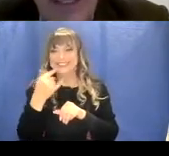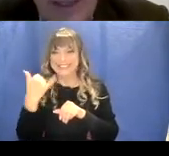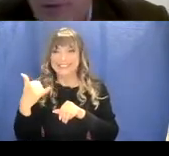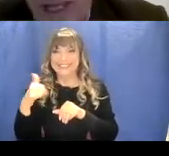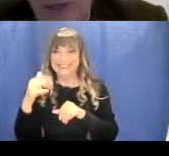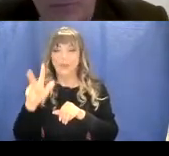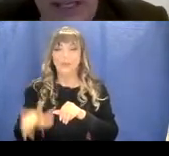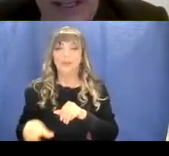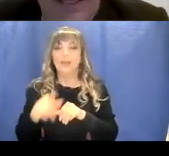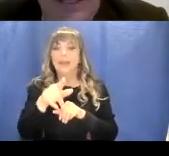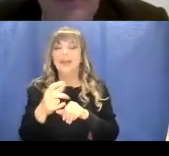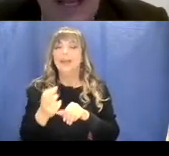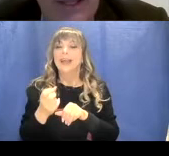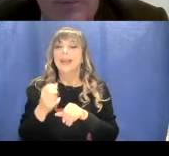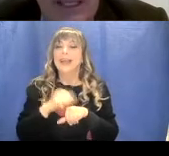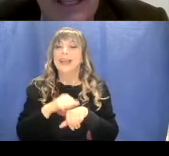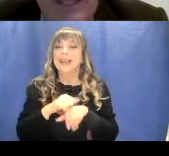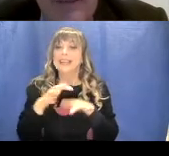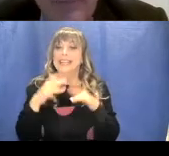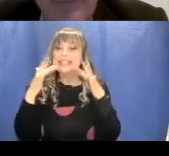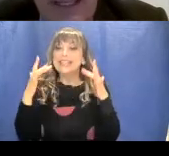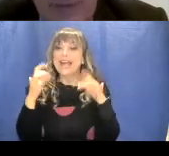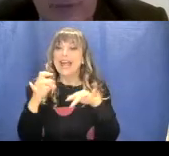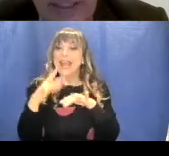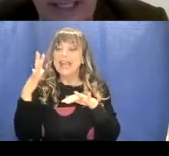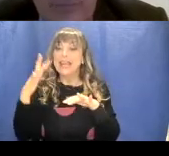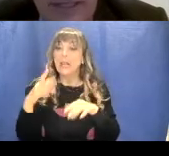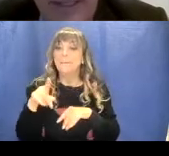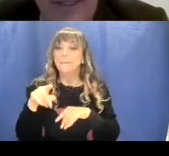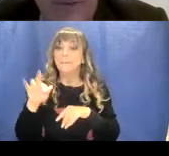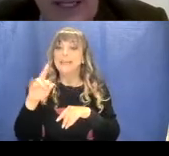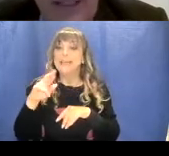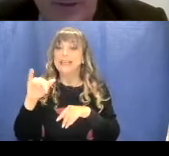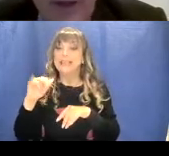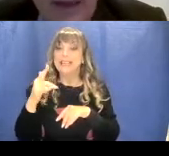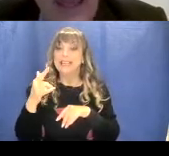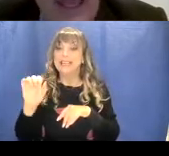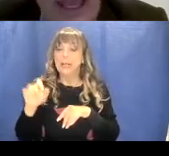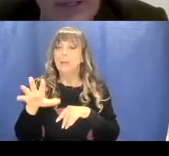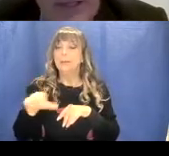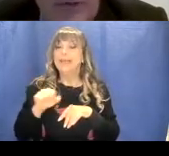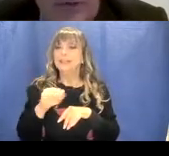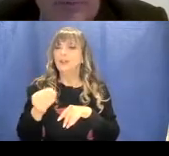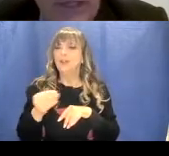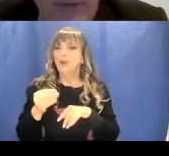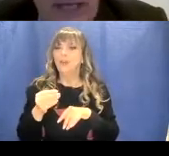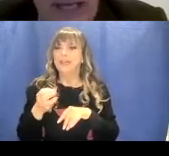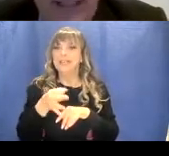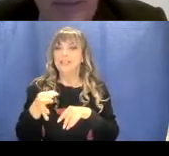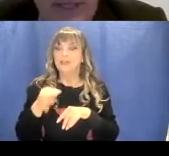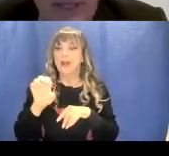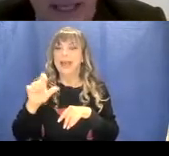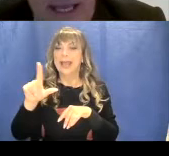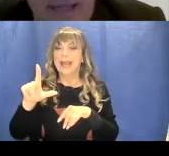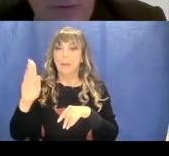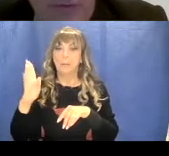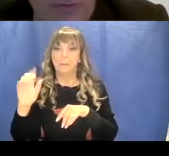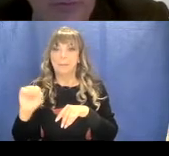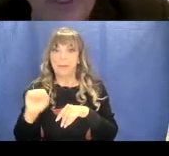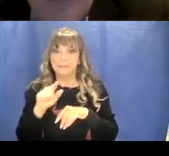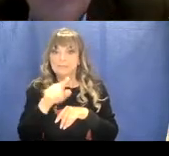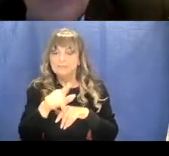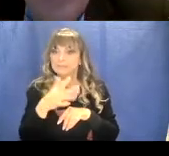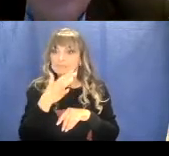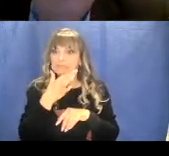pirite i coretti cimini se sbaglio presi tra l'isola d'elba a segno nero e sono impressionanti perché hanno